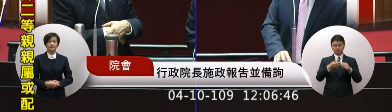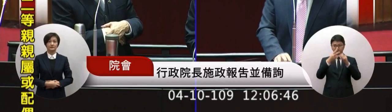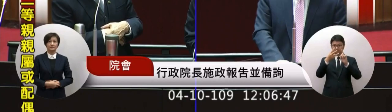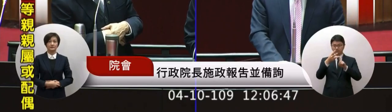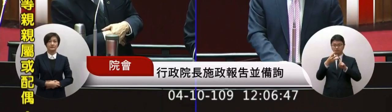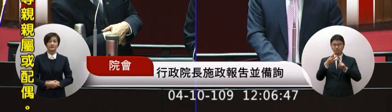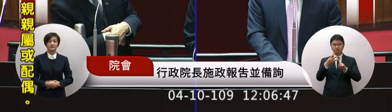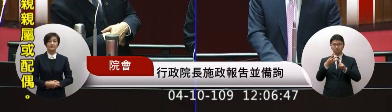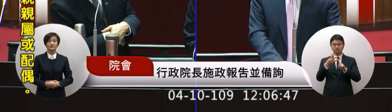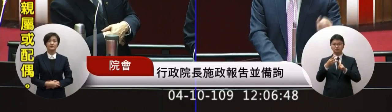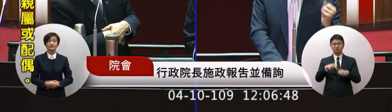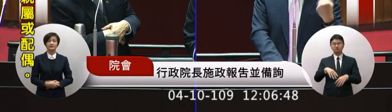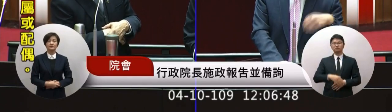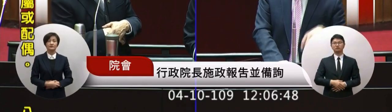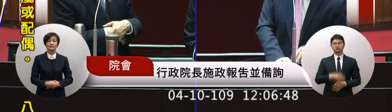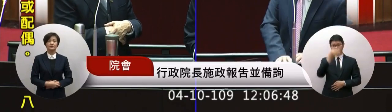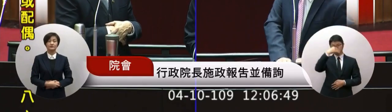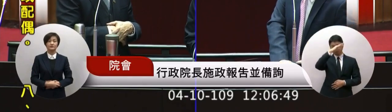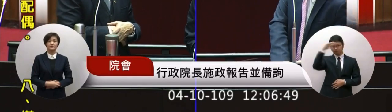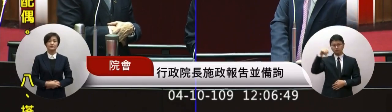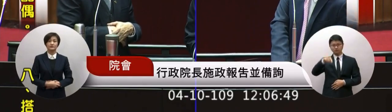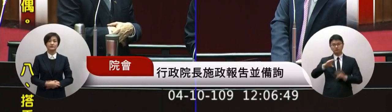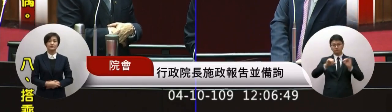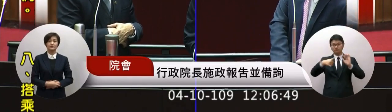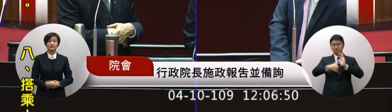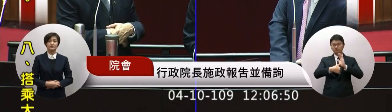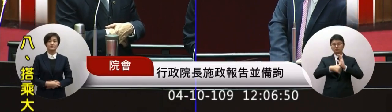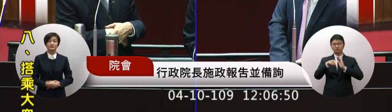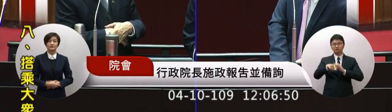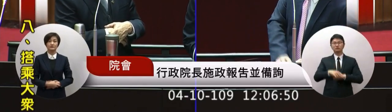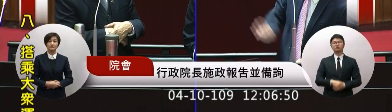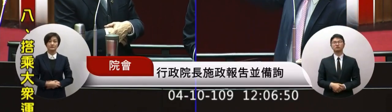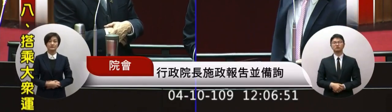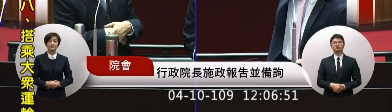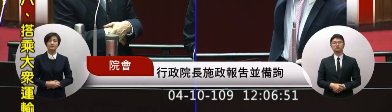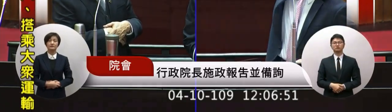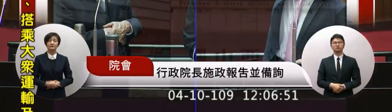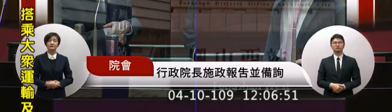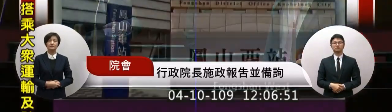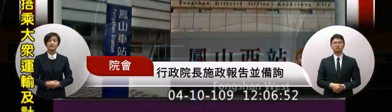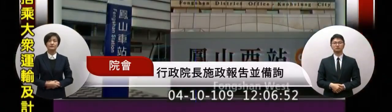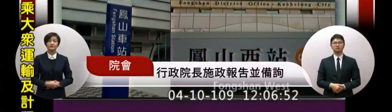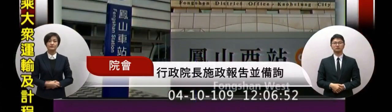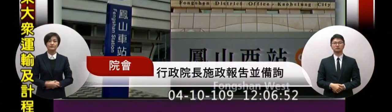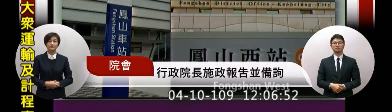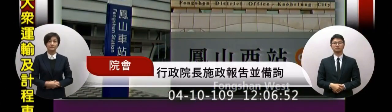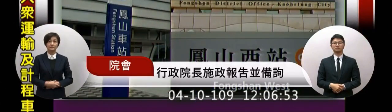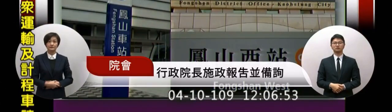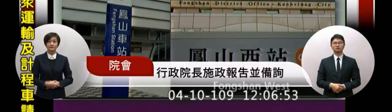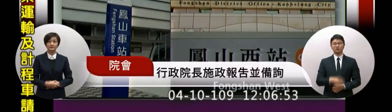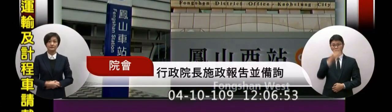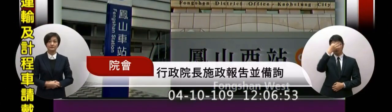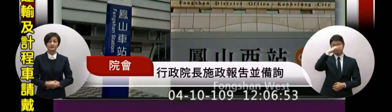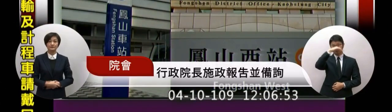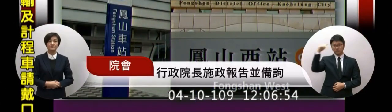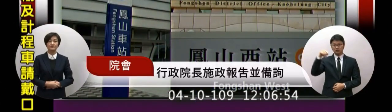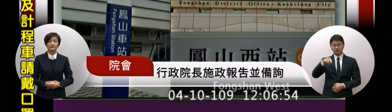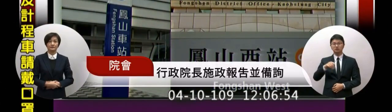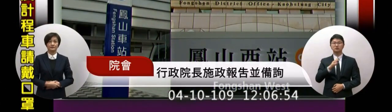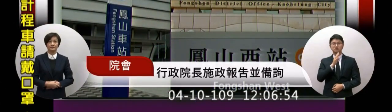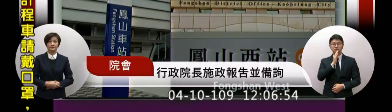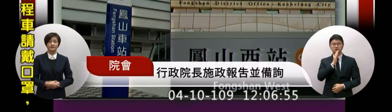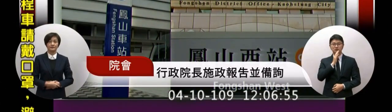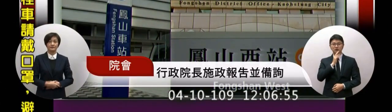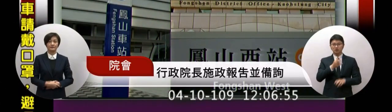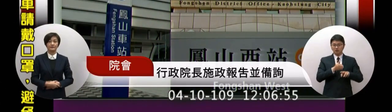个。凤山这个地名哈，那个院长麻烦您看一下这里哈，凤山还有这个是铁路铁道